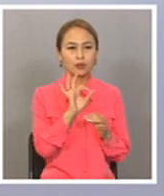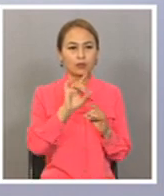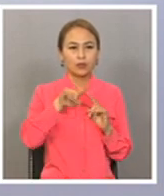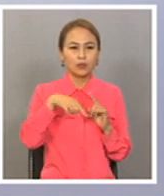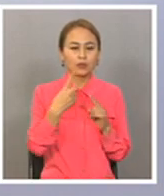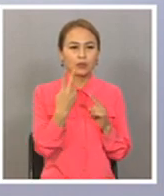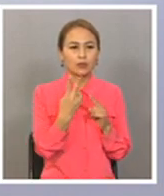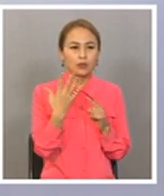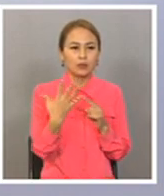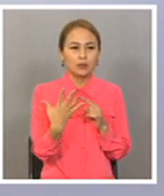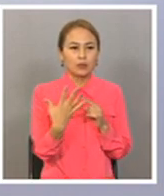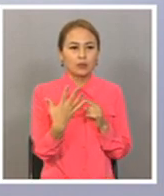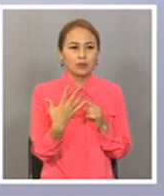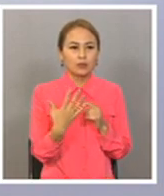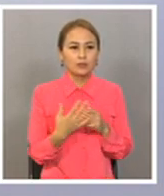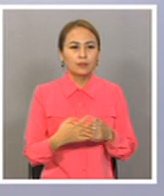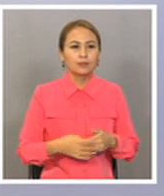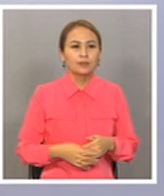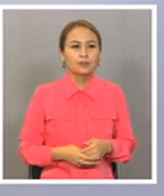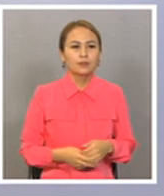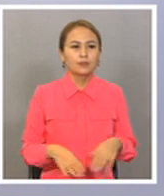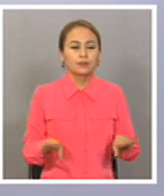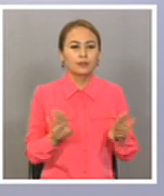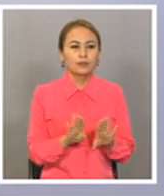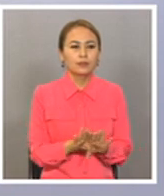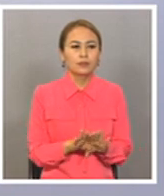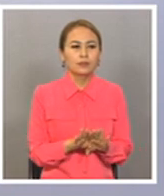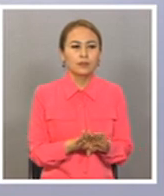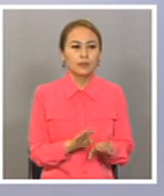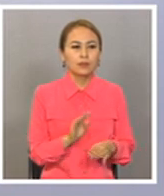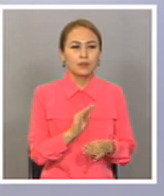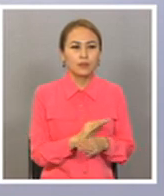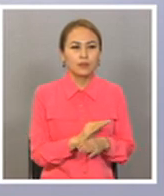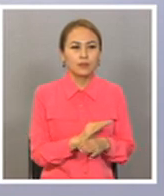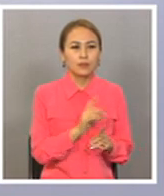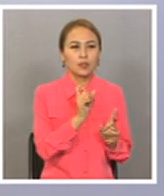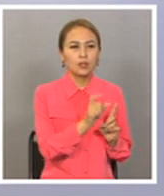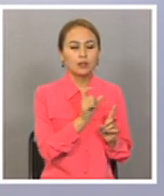0.125 деген ондық бөлшекке айналдыруға болады. Демек, бір қадамым